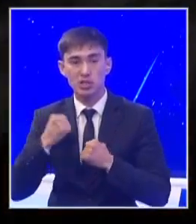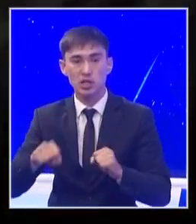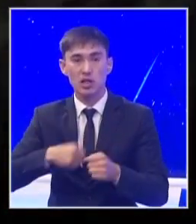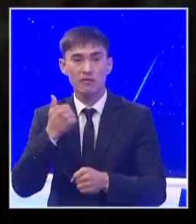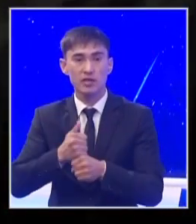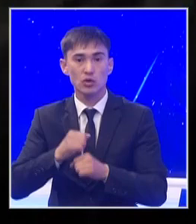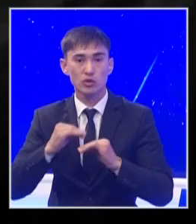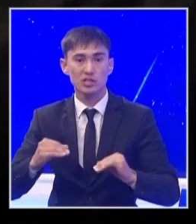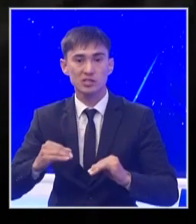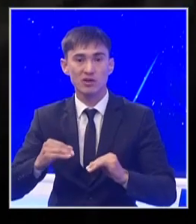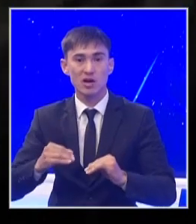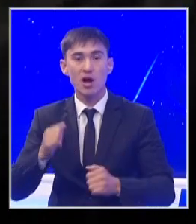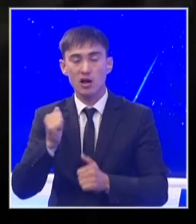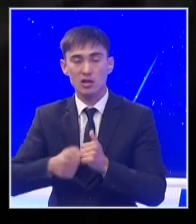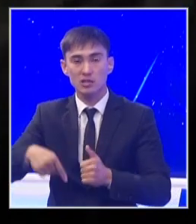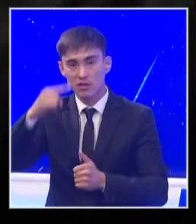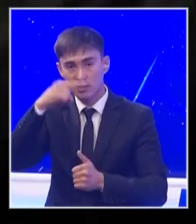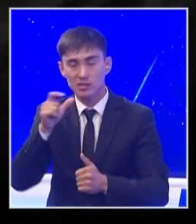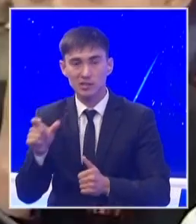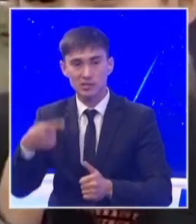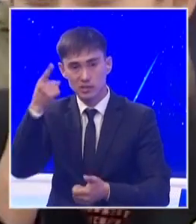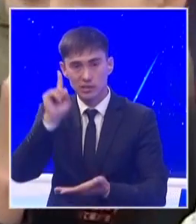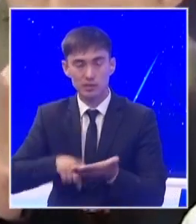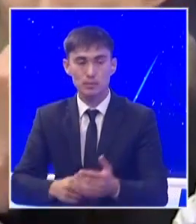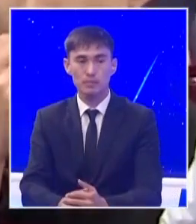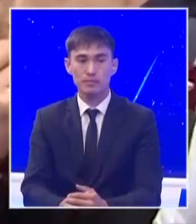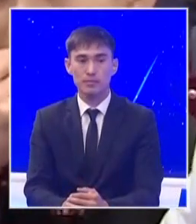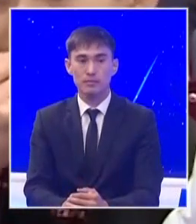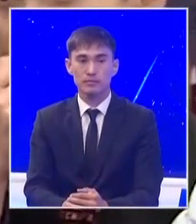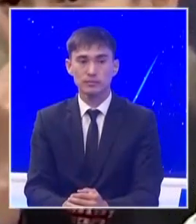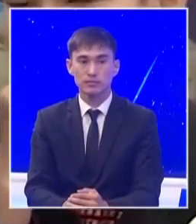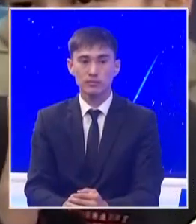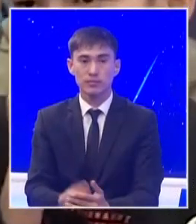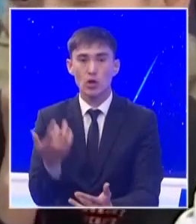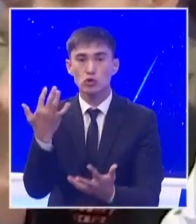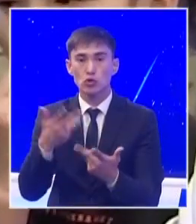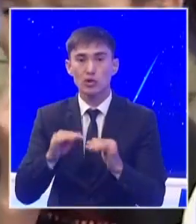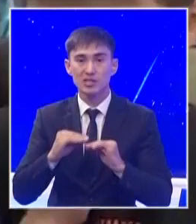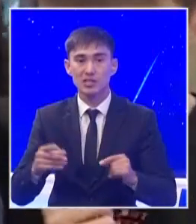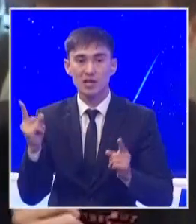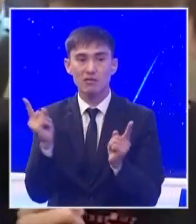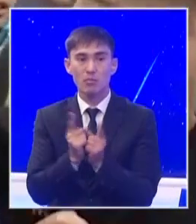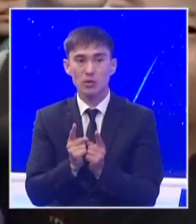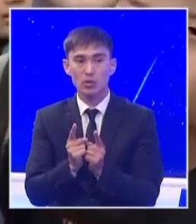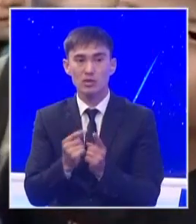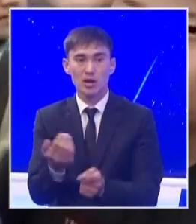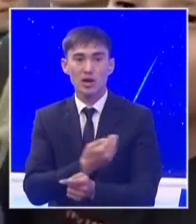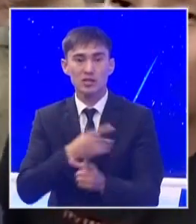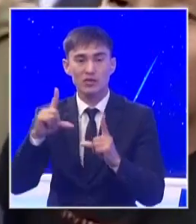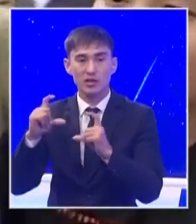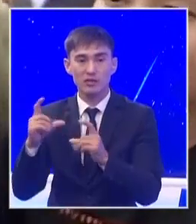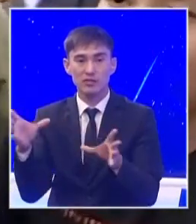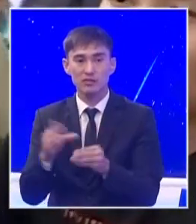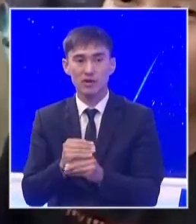главный герой детства, пожалуй, каждого казахстанца. Ага, смотрите, сколько детей к вам подходят, хотят сфотографироваться с